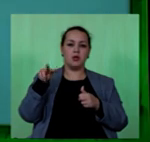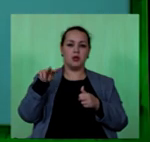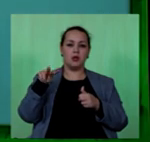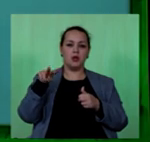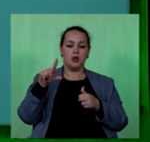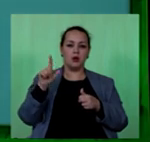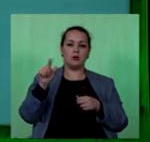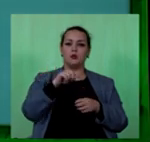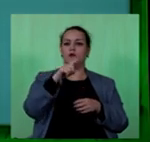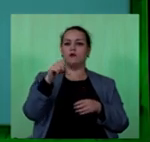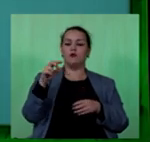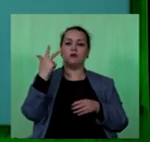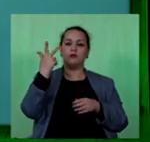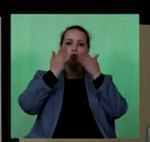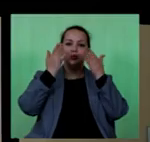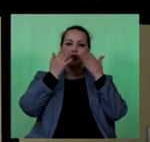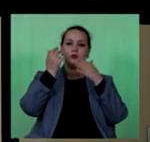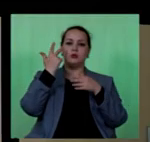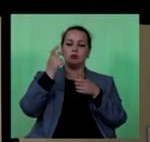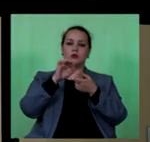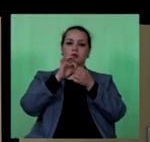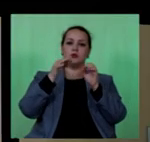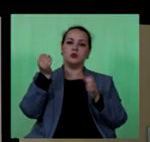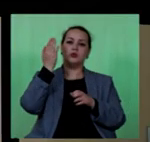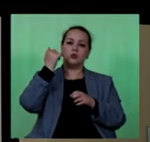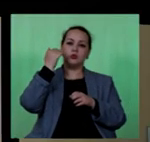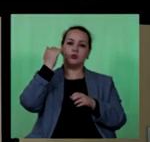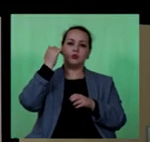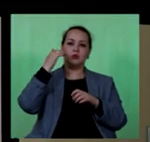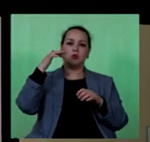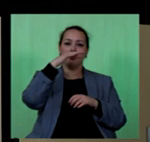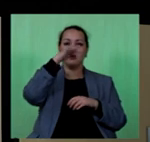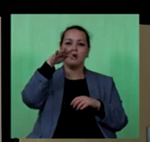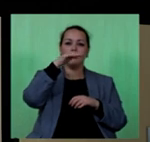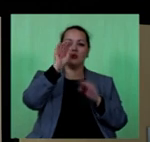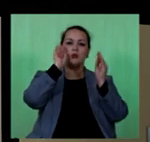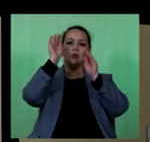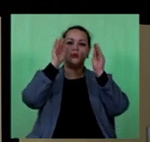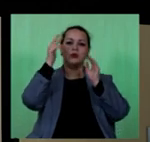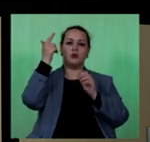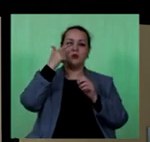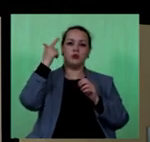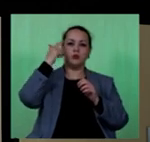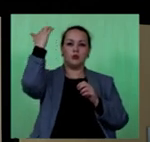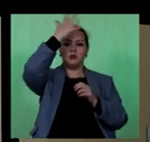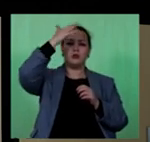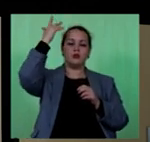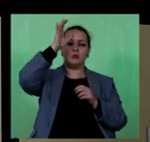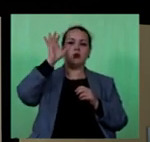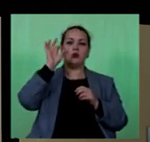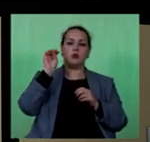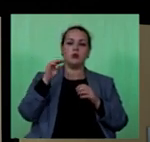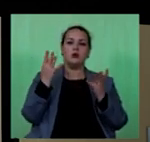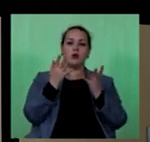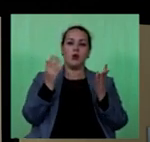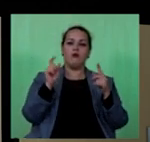линии и третье предложение легкие облака украшают голубое небо от какого слова мы